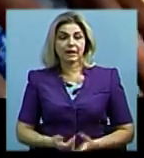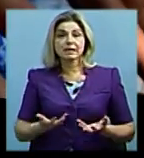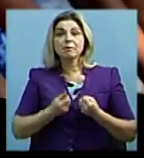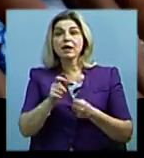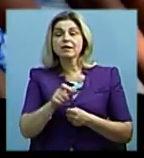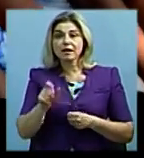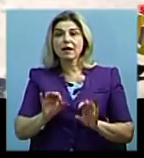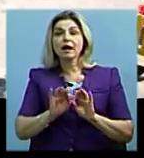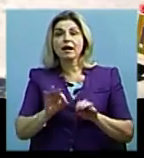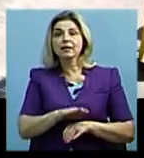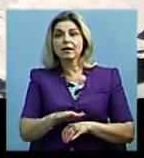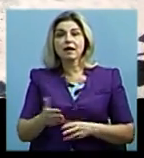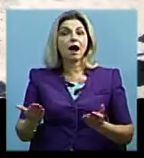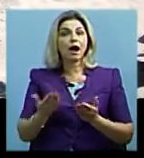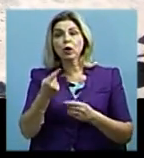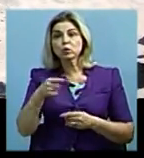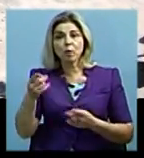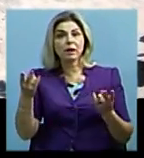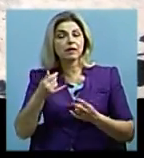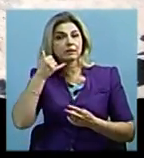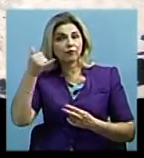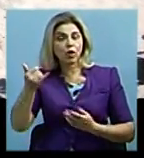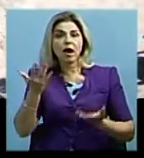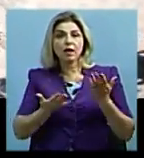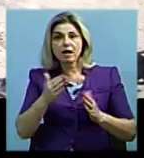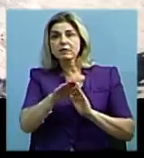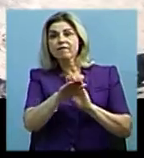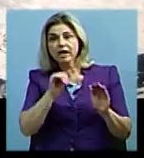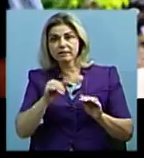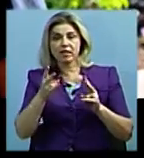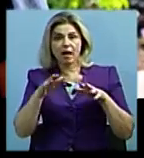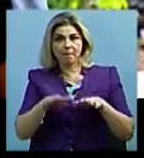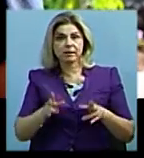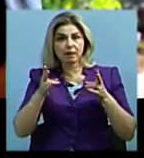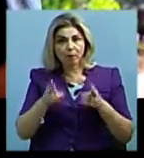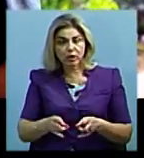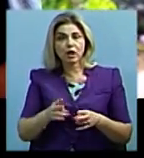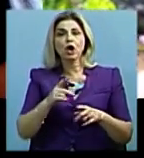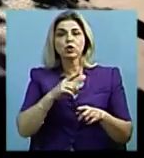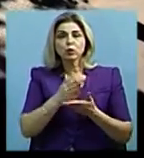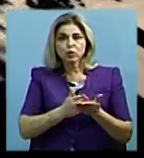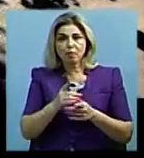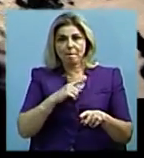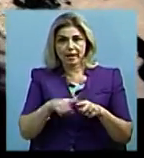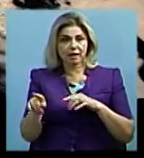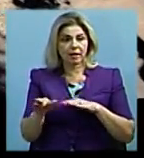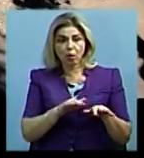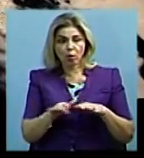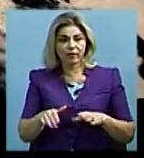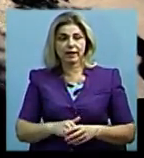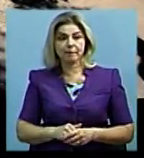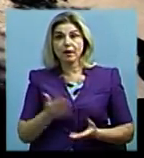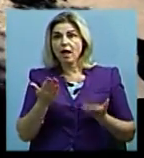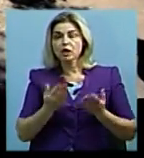Рятувальники розказали дітям, за якими номерами потрібно телефонувати, щоб викликати на місце події служби швидкого реагування. Запах диму, чи десь